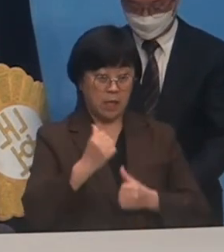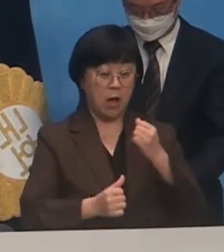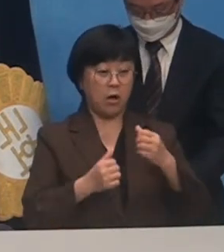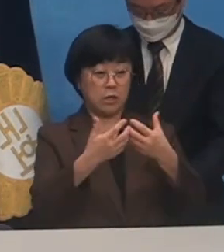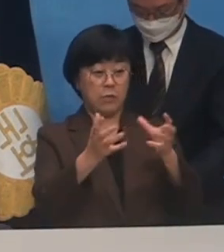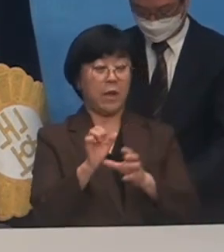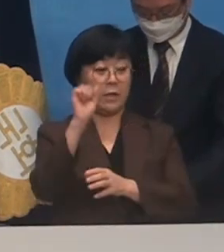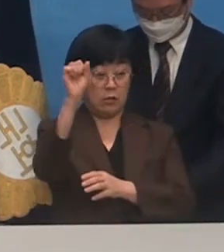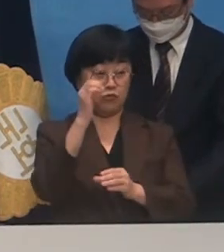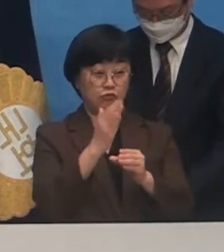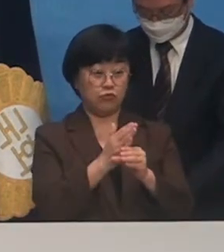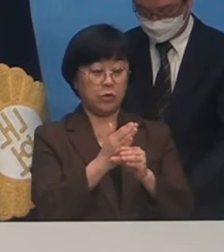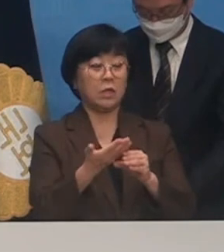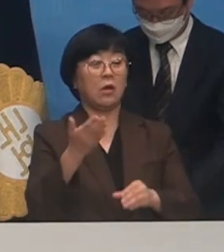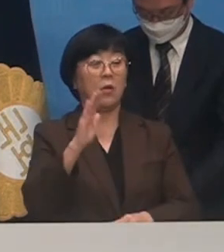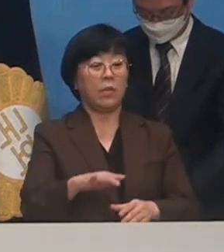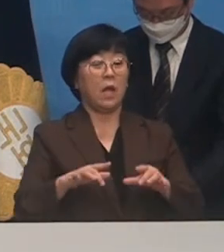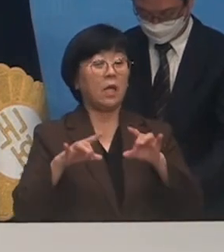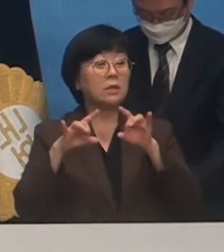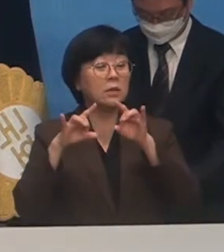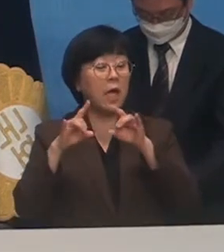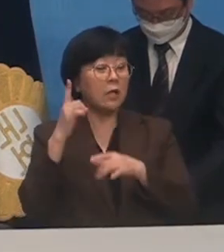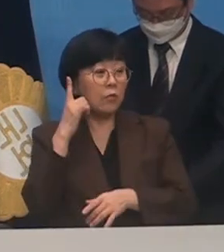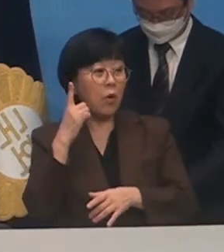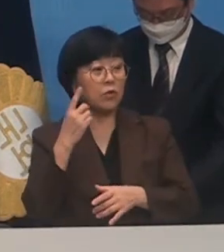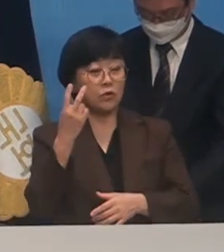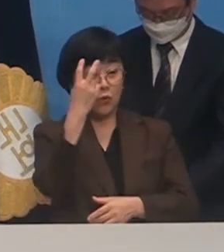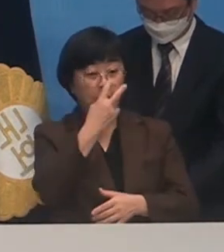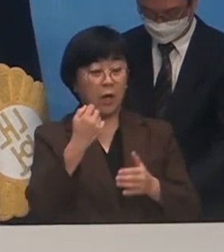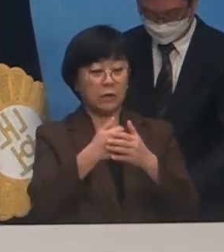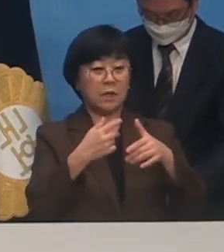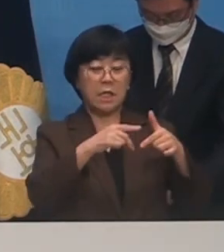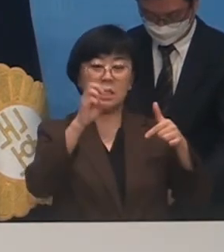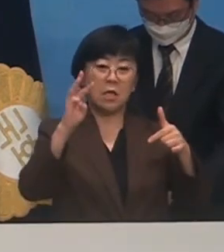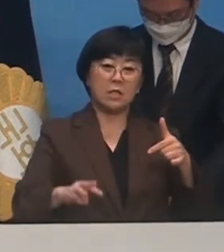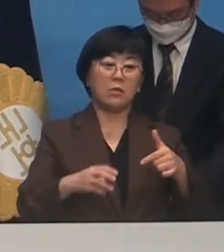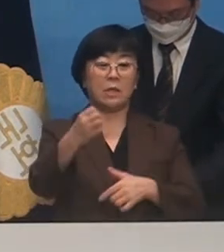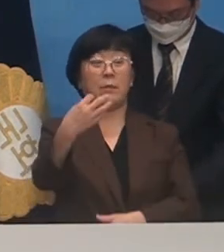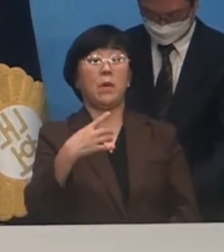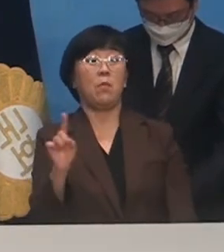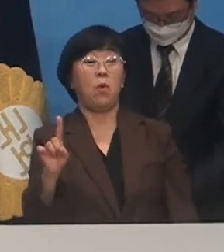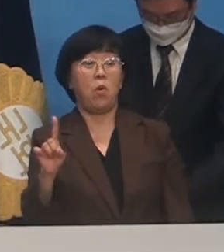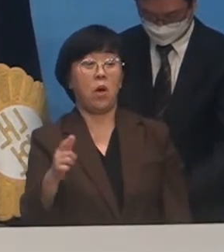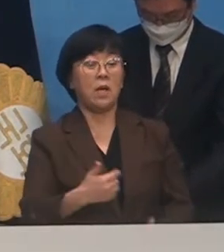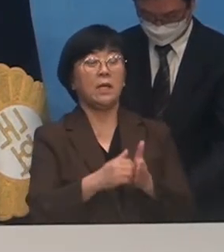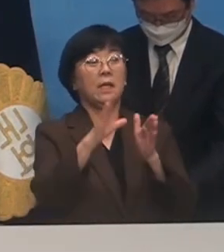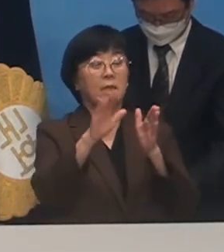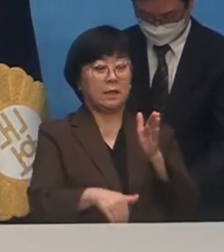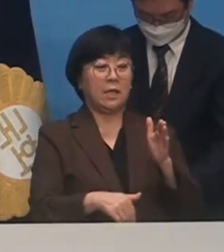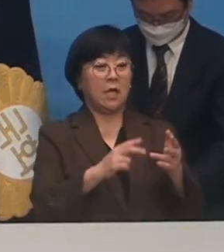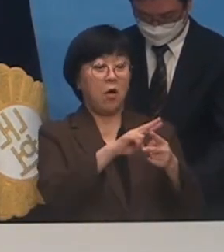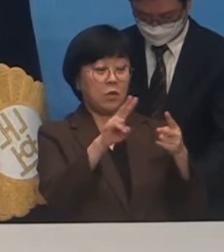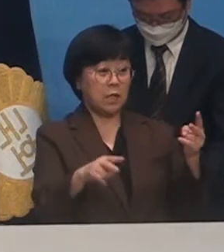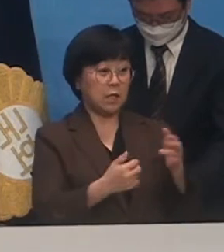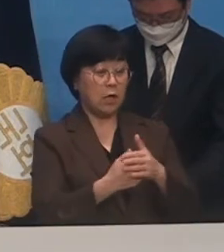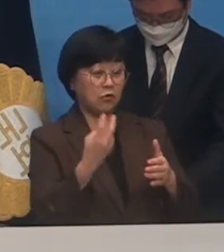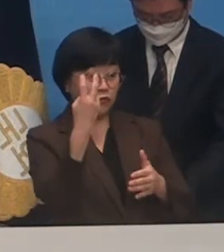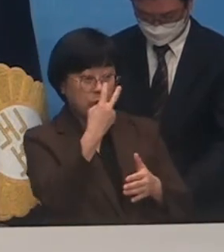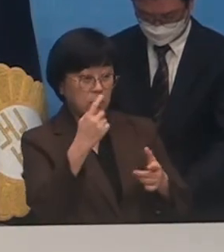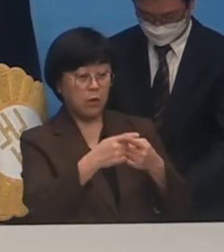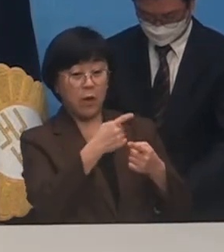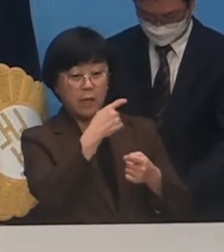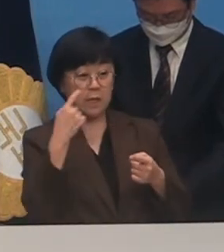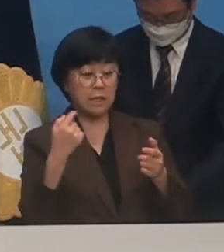집회를 이어가고 있다. 그런데 통신조회를 한 인천지검의 답변이 더 가관입니다. 그 당시 형사사건 수사를 하다가